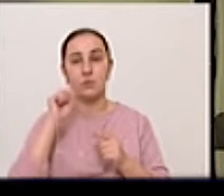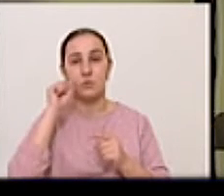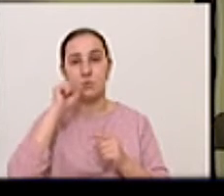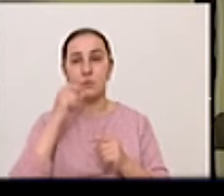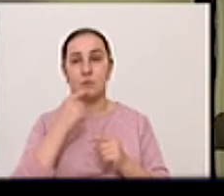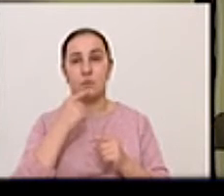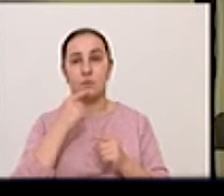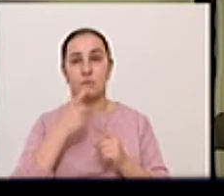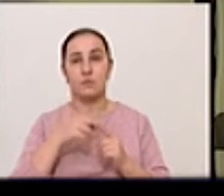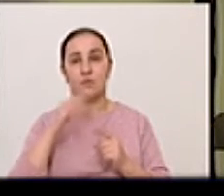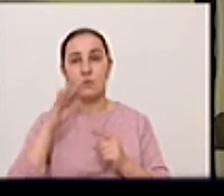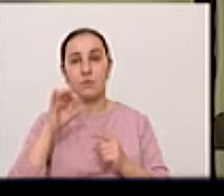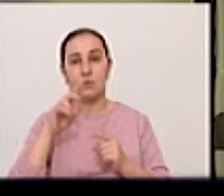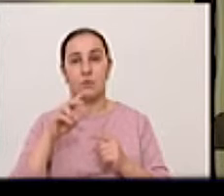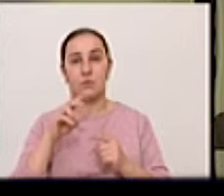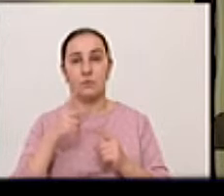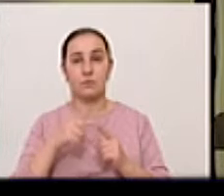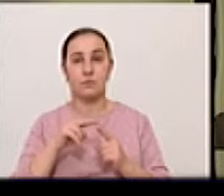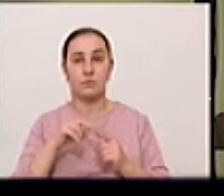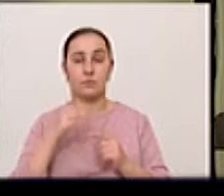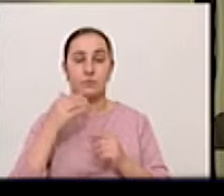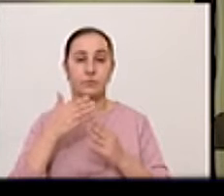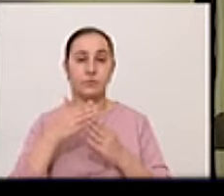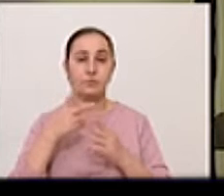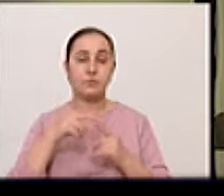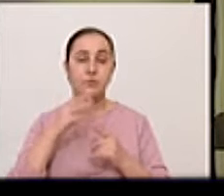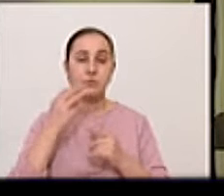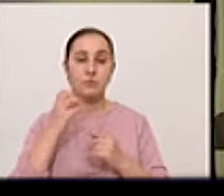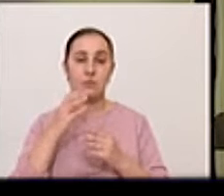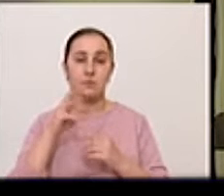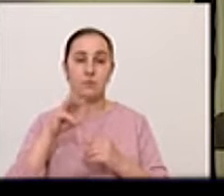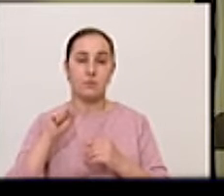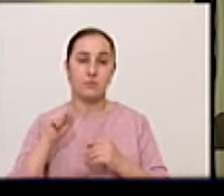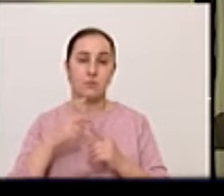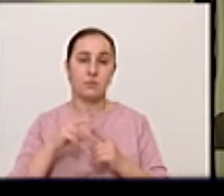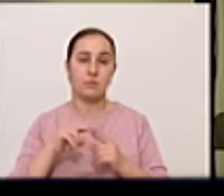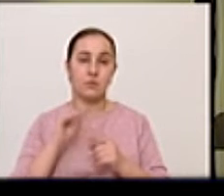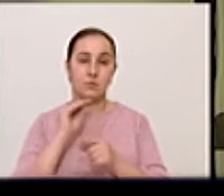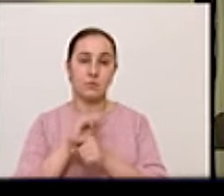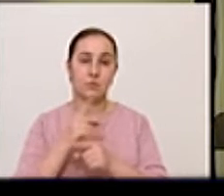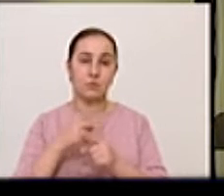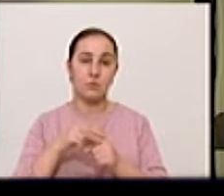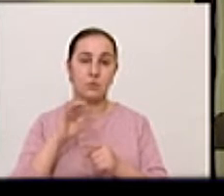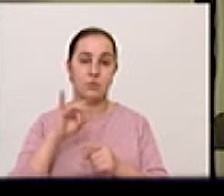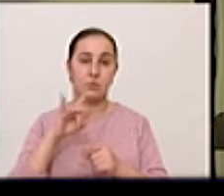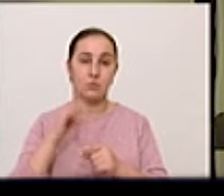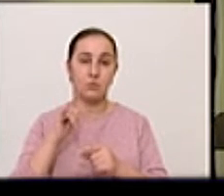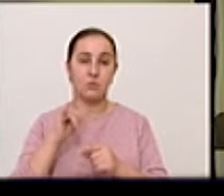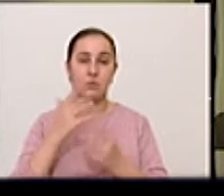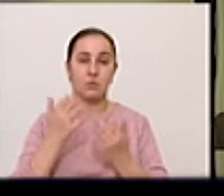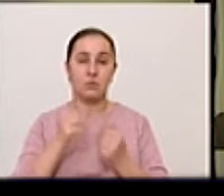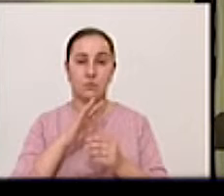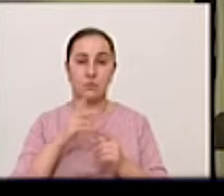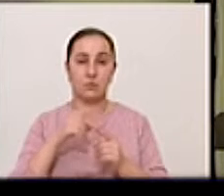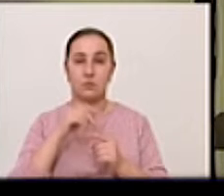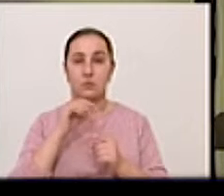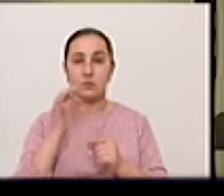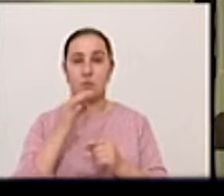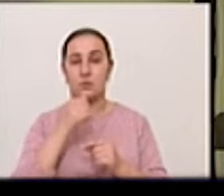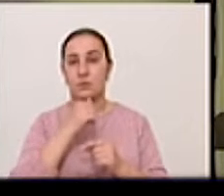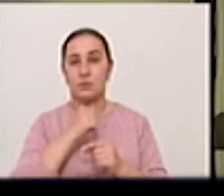tilida fe'l bu fe'lning bo'lishsiz shaklini yasovchi ma qo'shimchasi urg'u olmasligi hech kimga sir